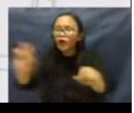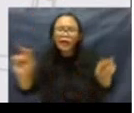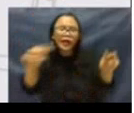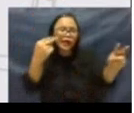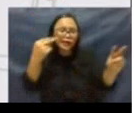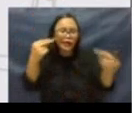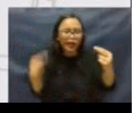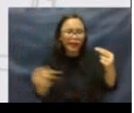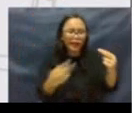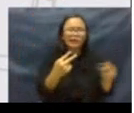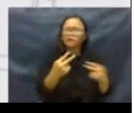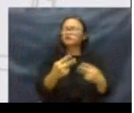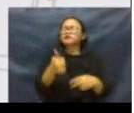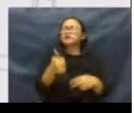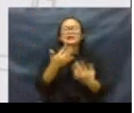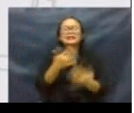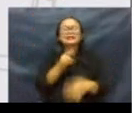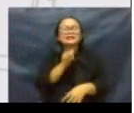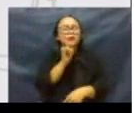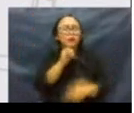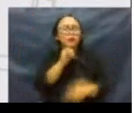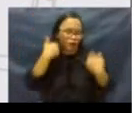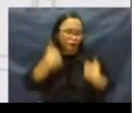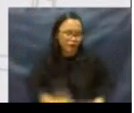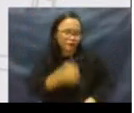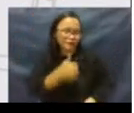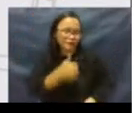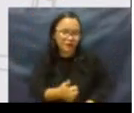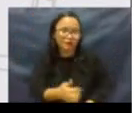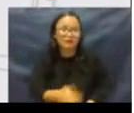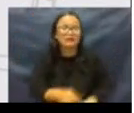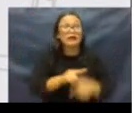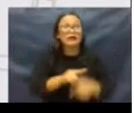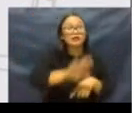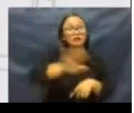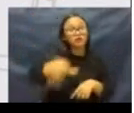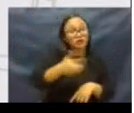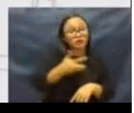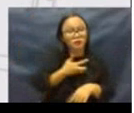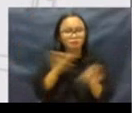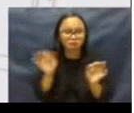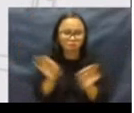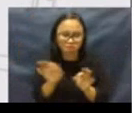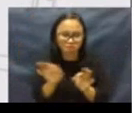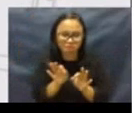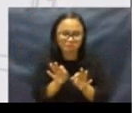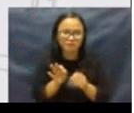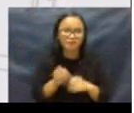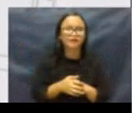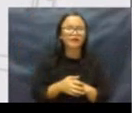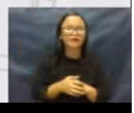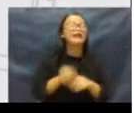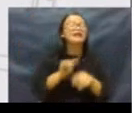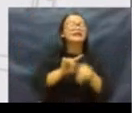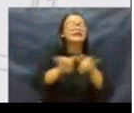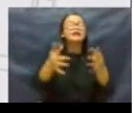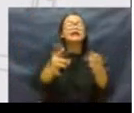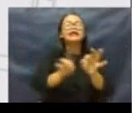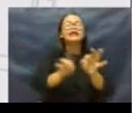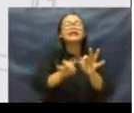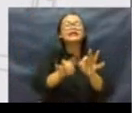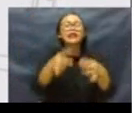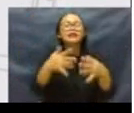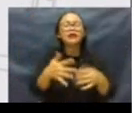ribu, walaupun tidak semua orang bisa melakukan itu. Tapi intinya jadinya adalah internet adalah megafon yang